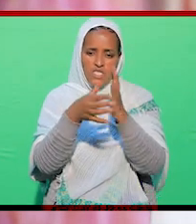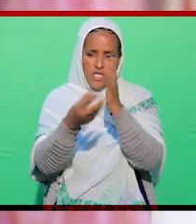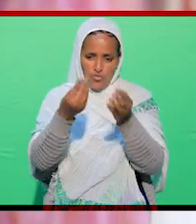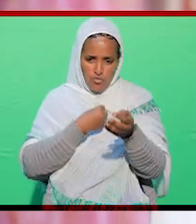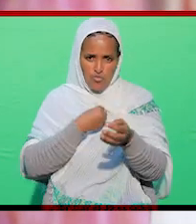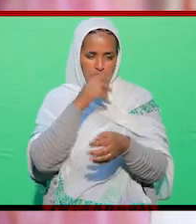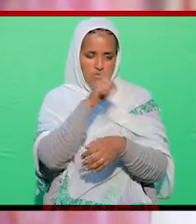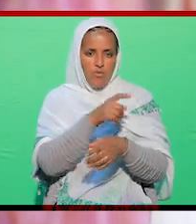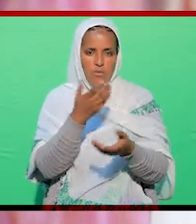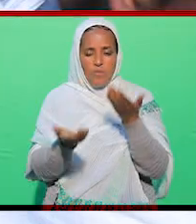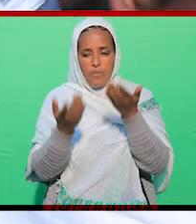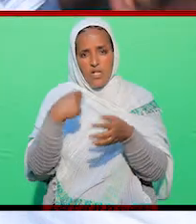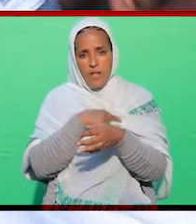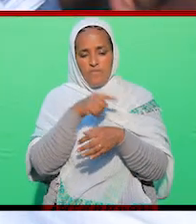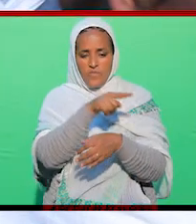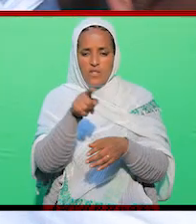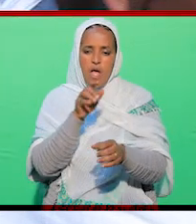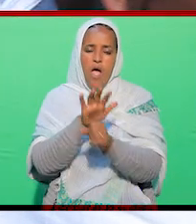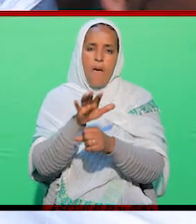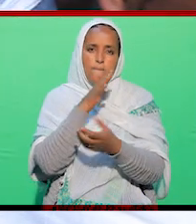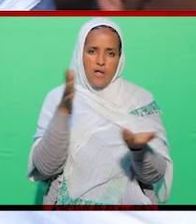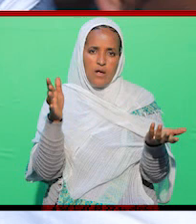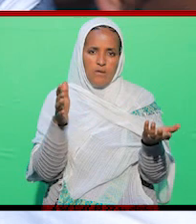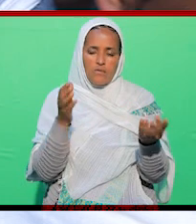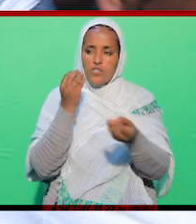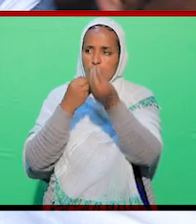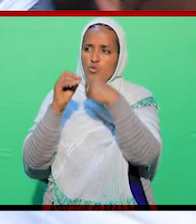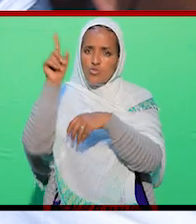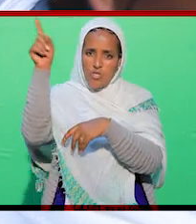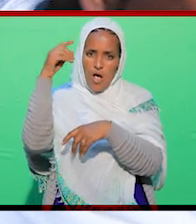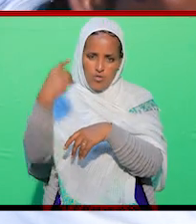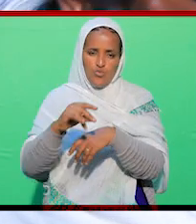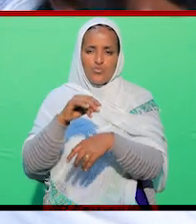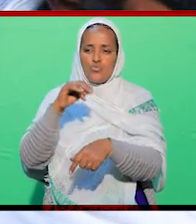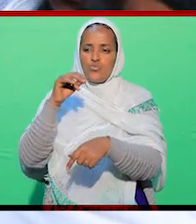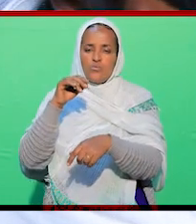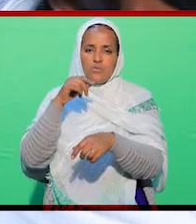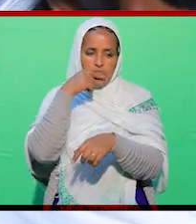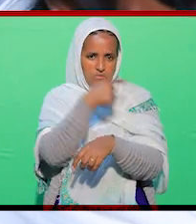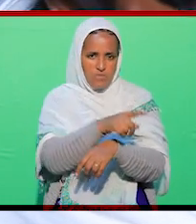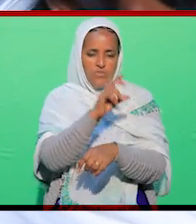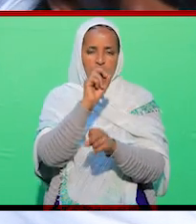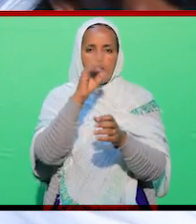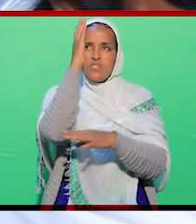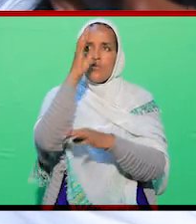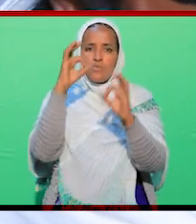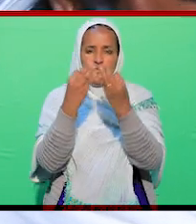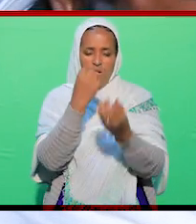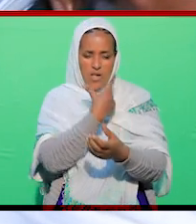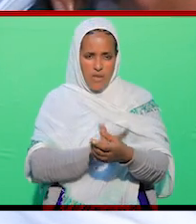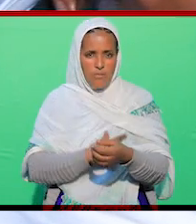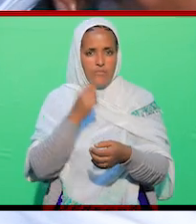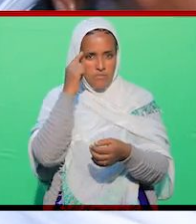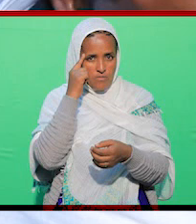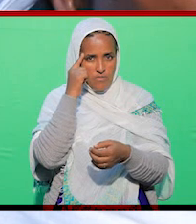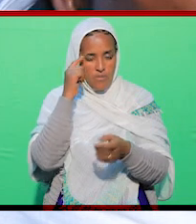ጠፋ፣ ዘይት ስጡ ነው። አይ ምናልባት ለእኛም ለእናንተም ባይበቃስ ከሚሸጡት ሂዳችሁ ግዙ አሏቸው። የእግዚአብሔር